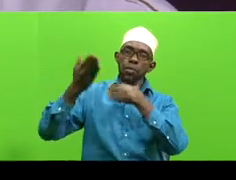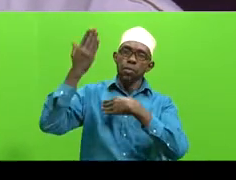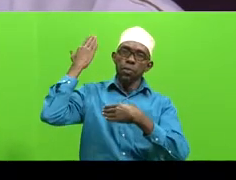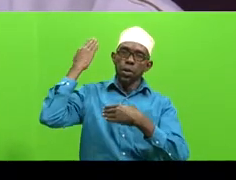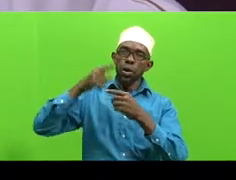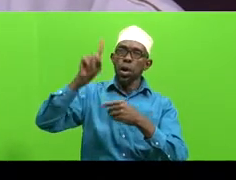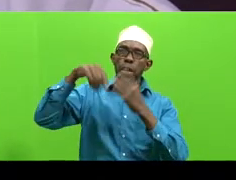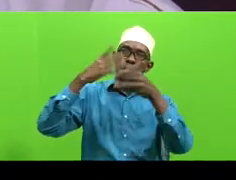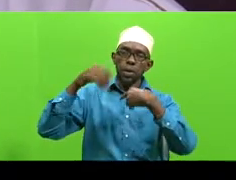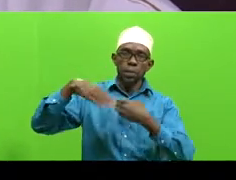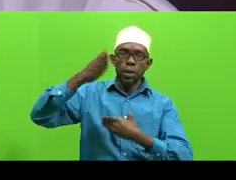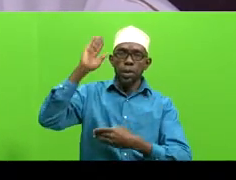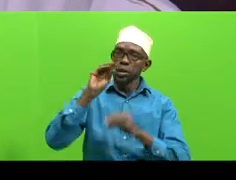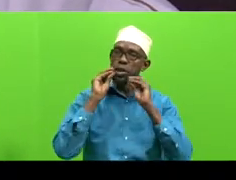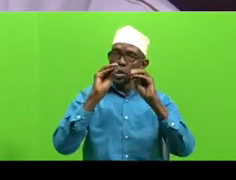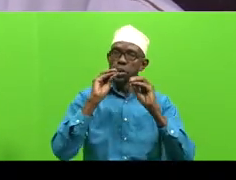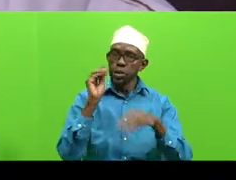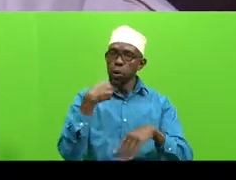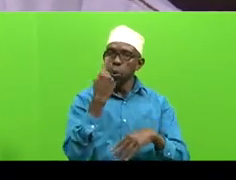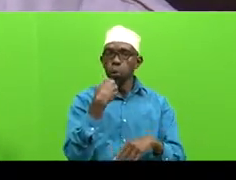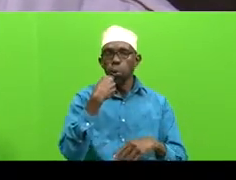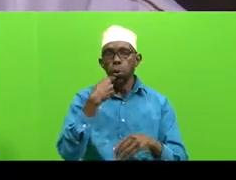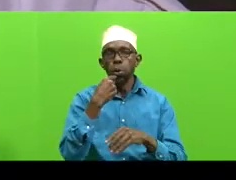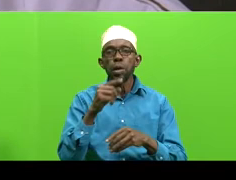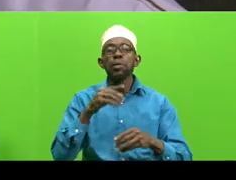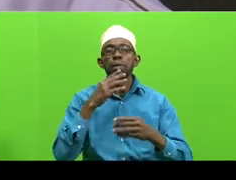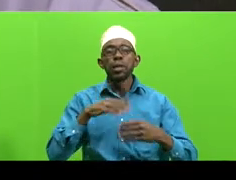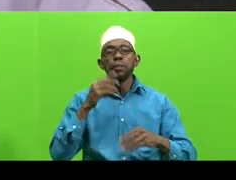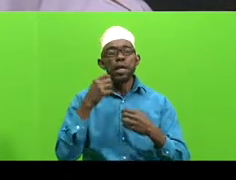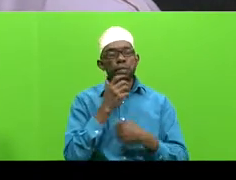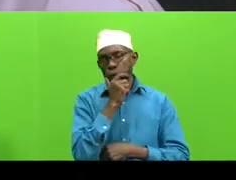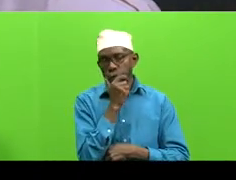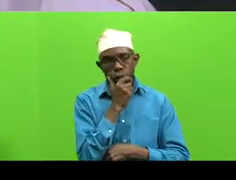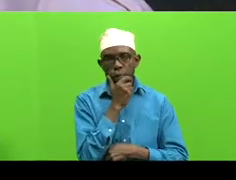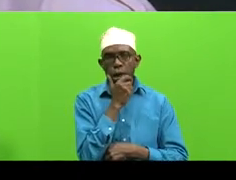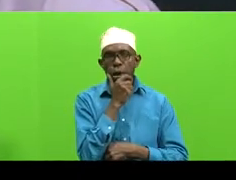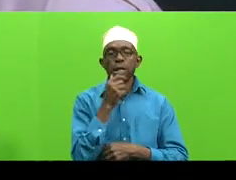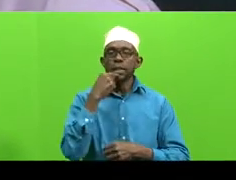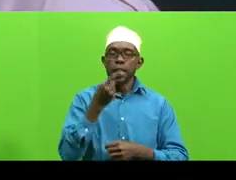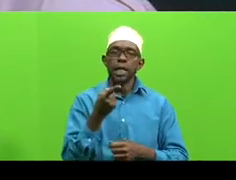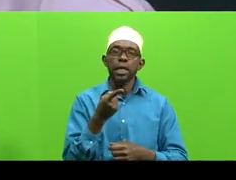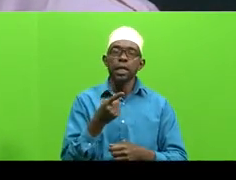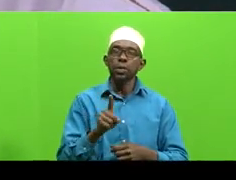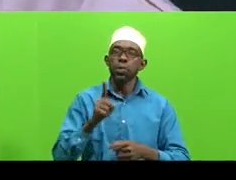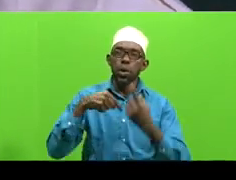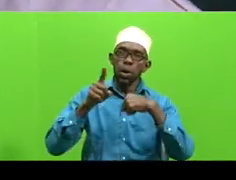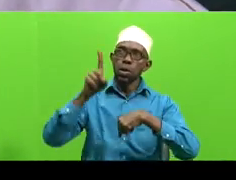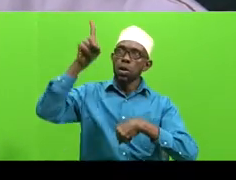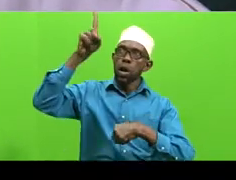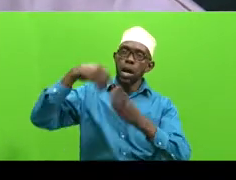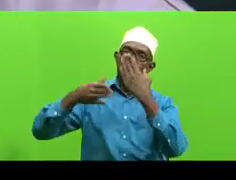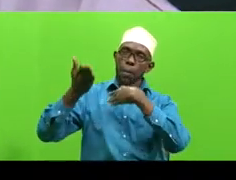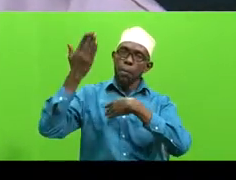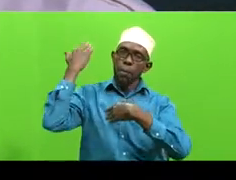raji'un. Haya ndio mafundisho. Alladhina idha asabathum musibatun qalu inna lillahi wa inna